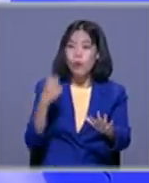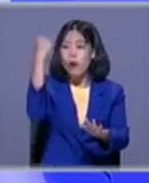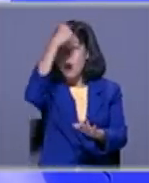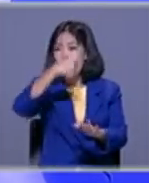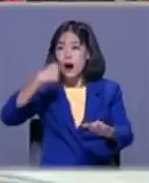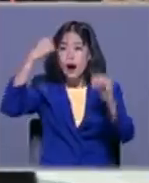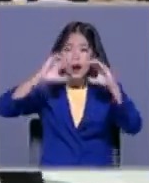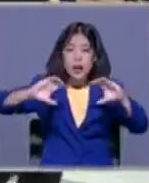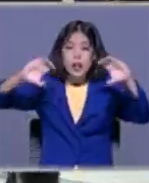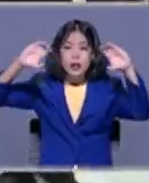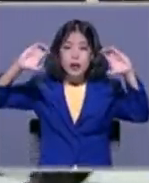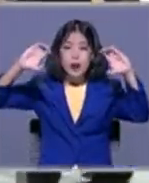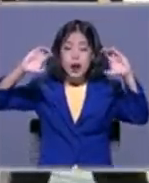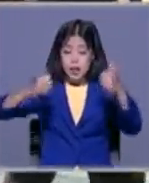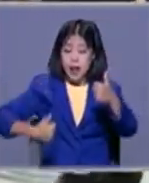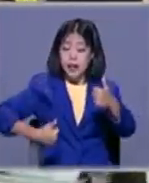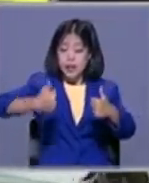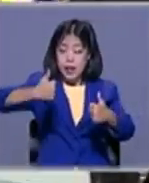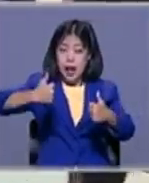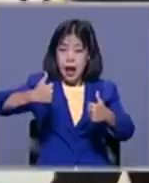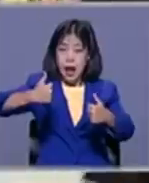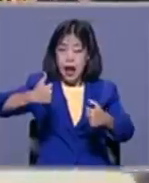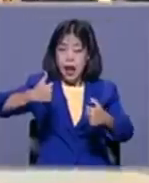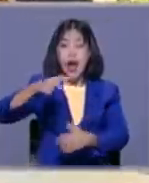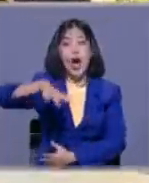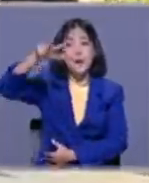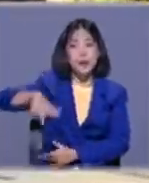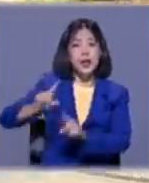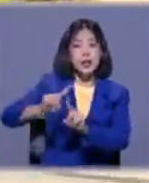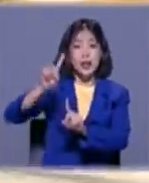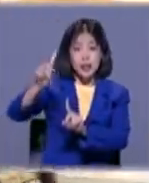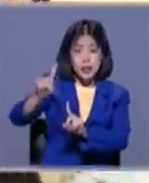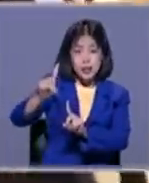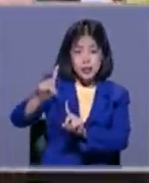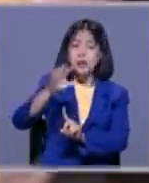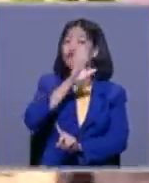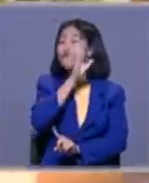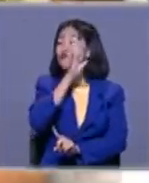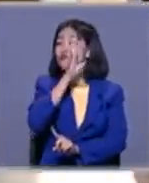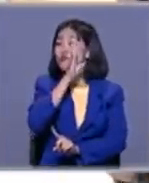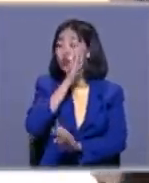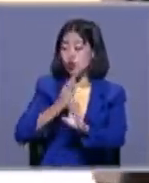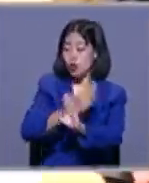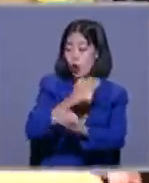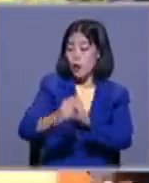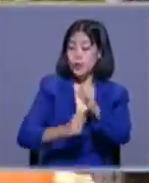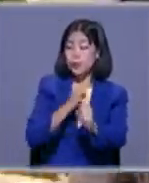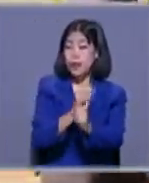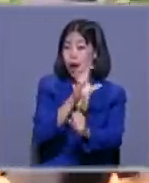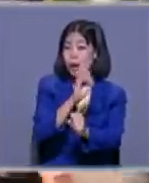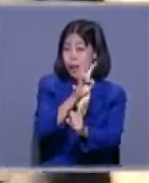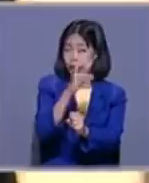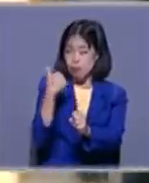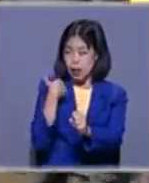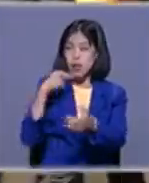บาลพรรคชนะเลือกตั้งคือพรรคเพื่อไทยอันดับหนึ่งถ้าเป็นประเทศปกติก่อนปี57หรือในประเทศอื่นในโลกนั้นเพื่อไทย